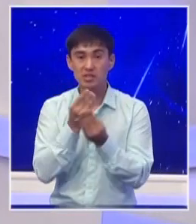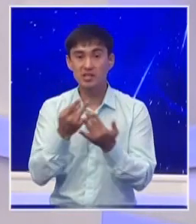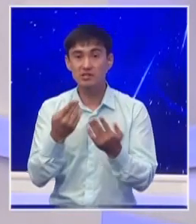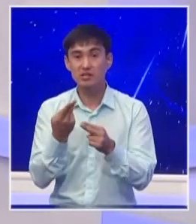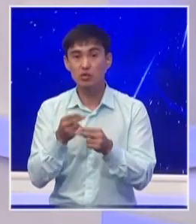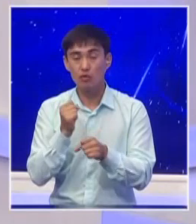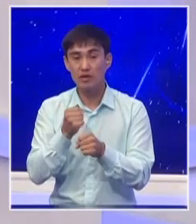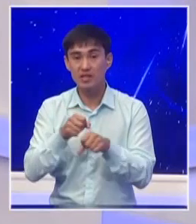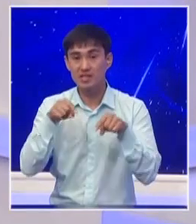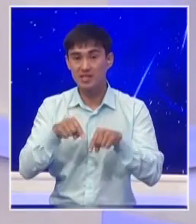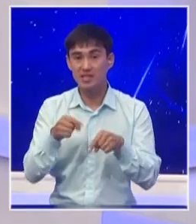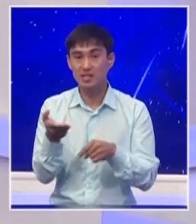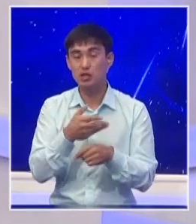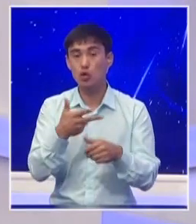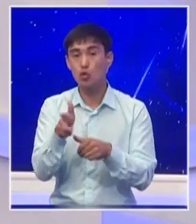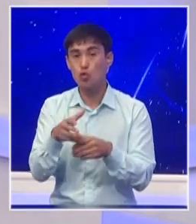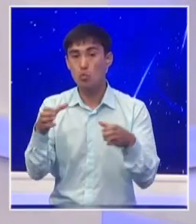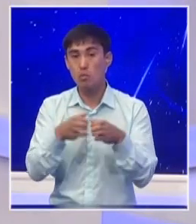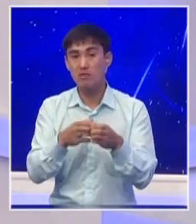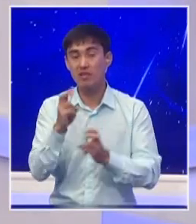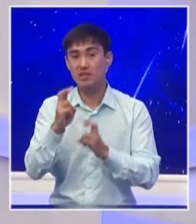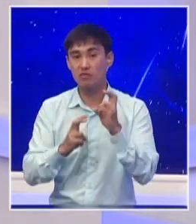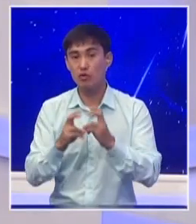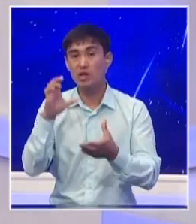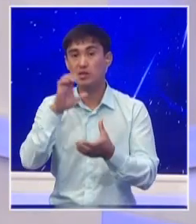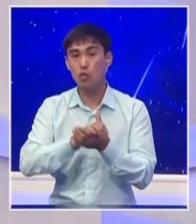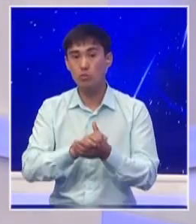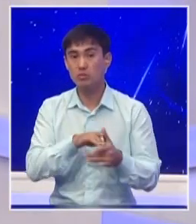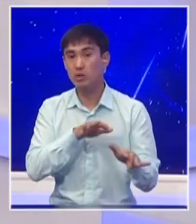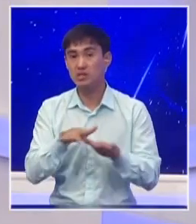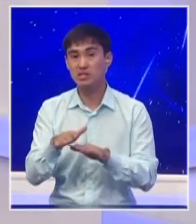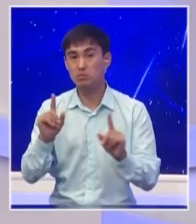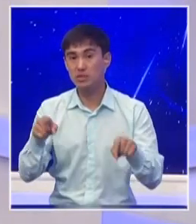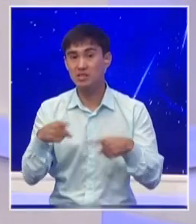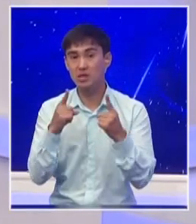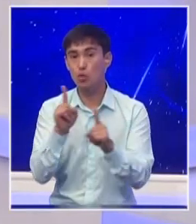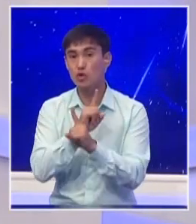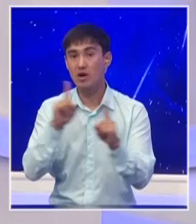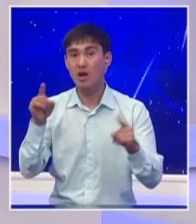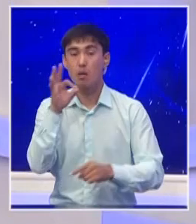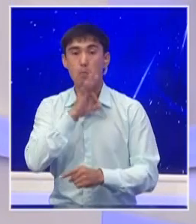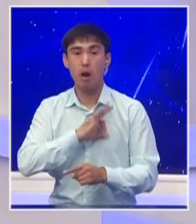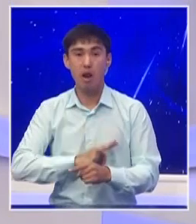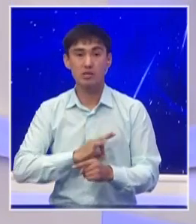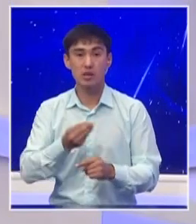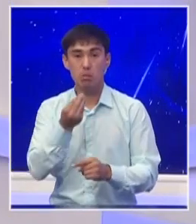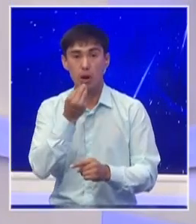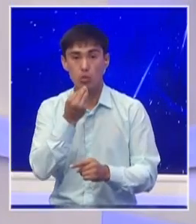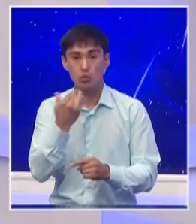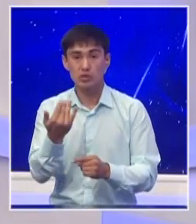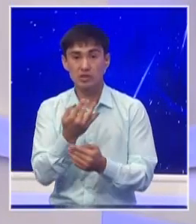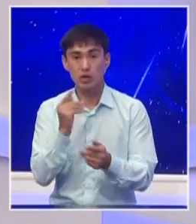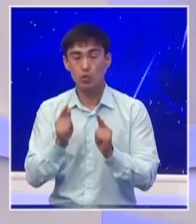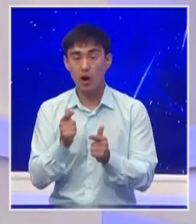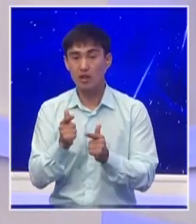изготовленные здесь. Наша съемочная группа побывала на заводе и ознакомилась с процессом создания уникальной и полезной продукции из